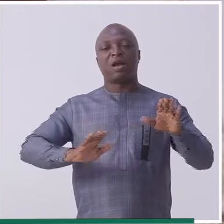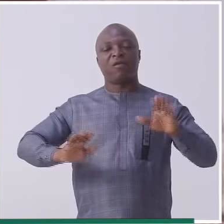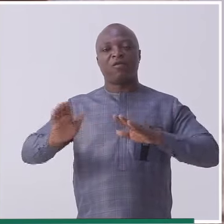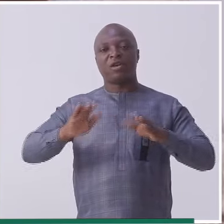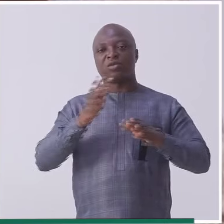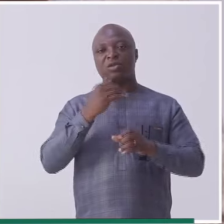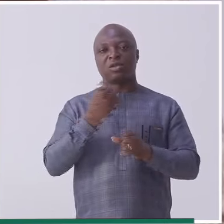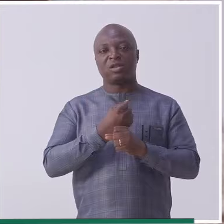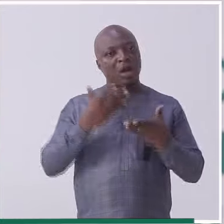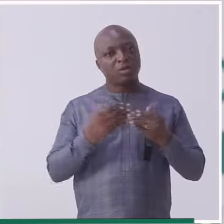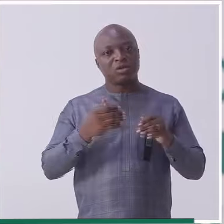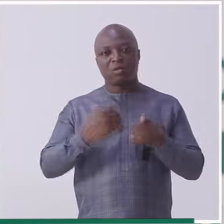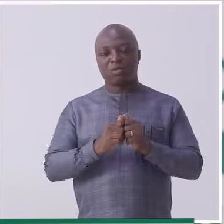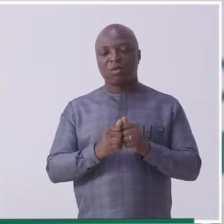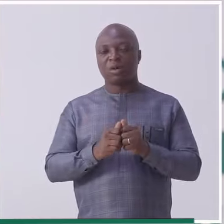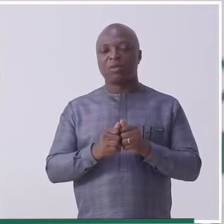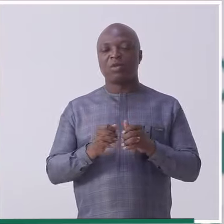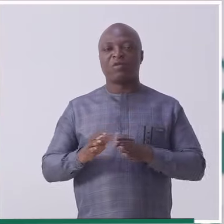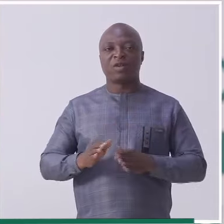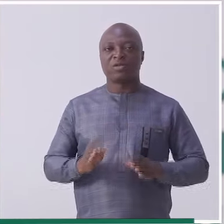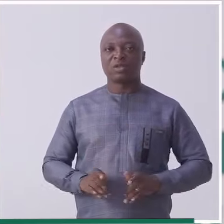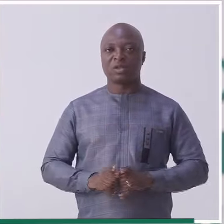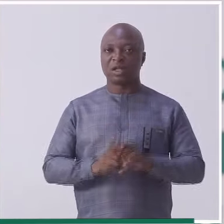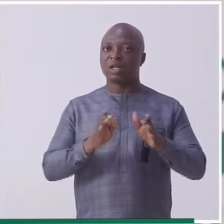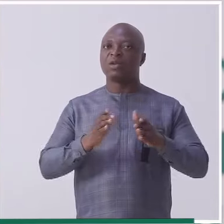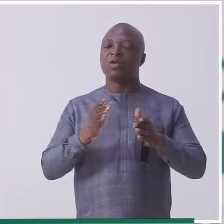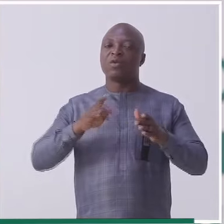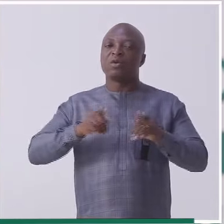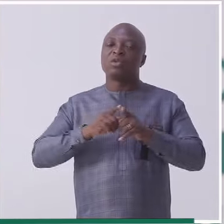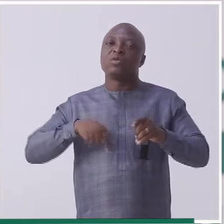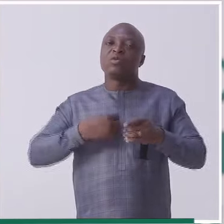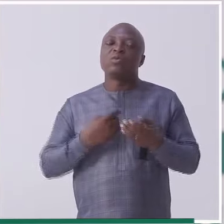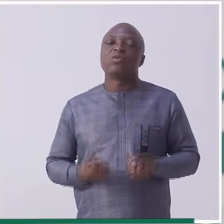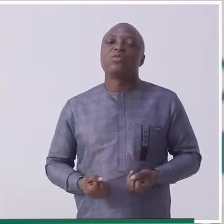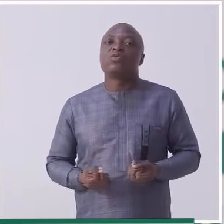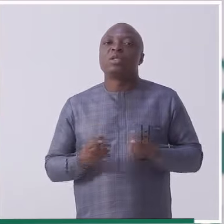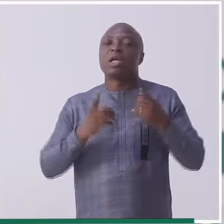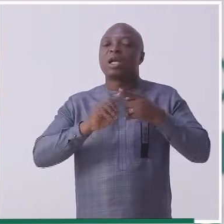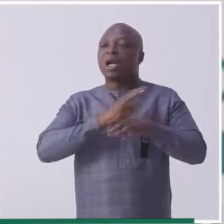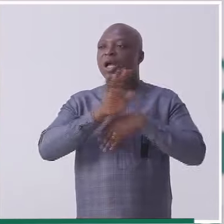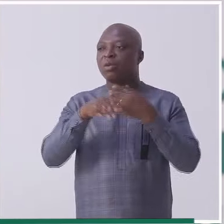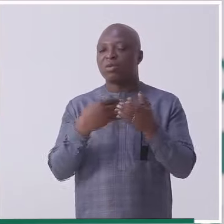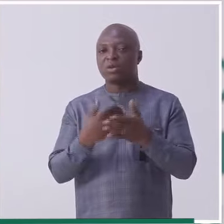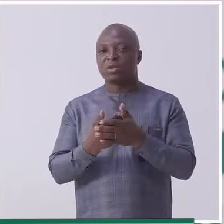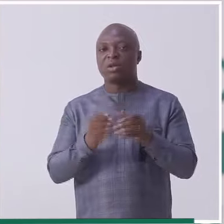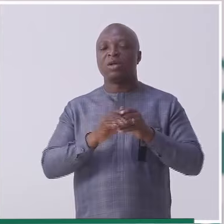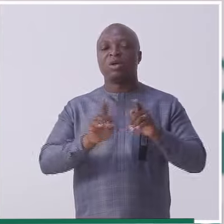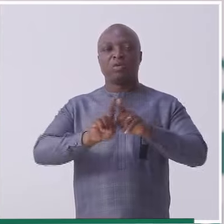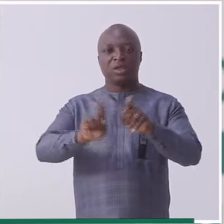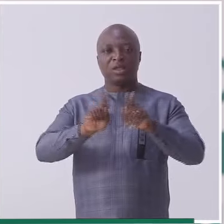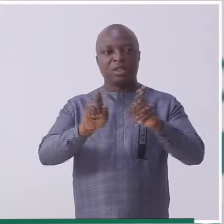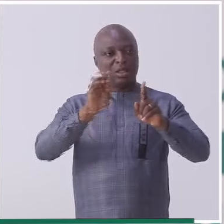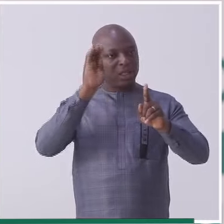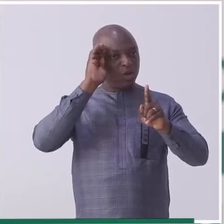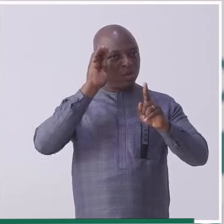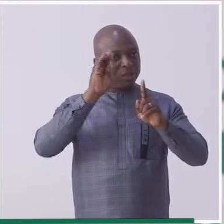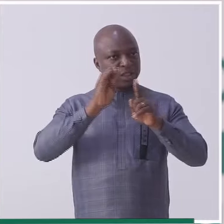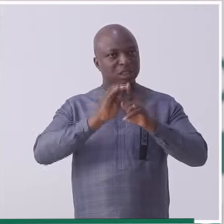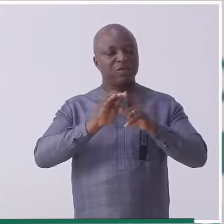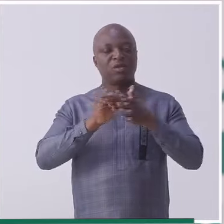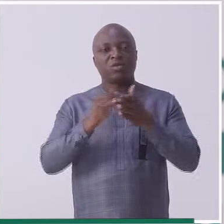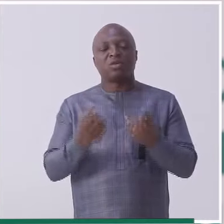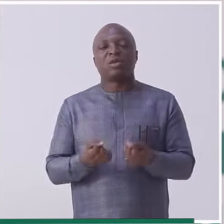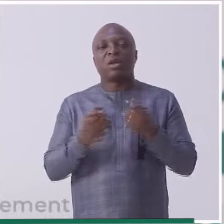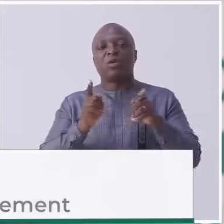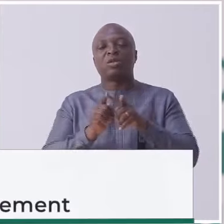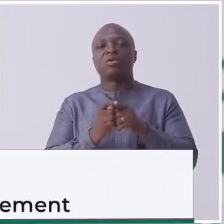la résolution des problèmes de façon générale, j'ai envie de nous suggérer à nous tous de distinguer l'objectif du subjectif